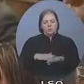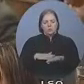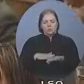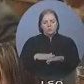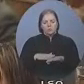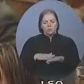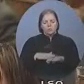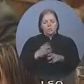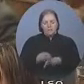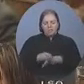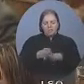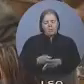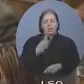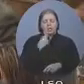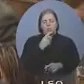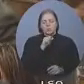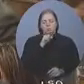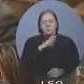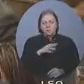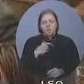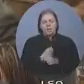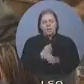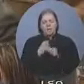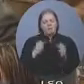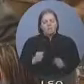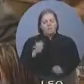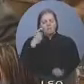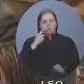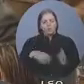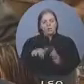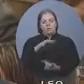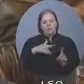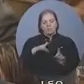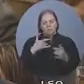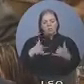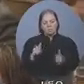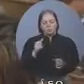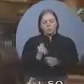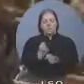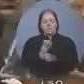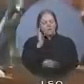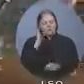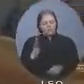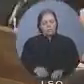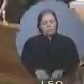retraitement des eaux usées. On a travaillé fort pour l'environnement et on continuera de le faire, Monsieur le Président.